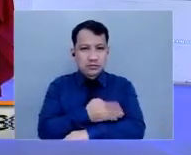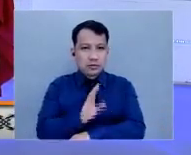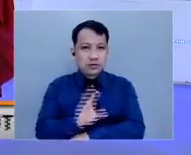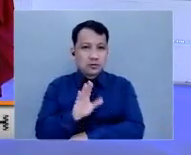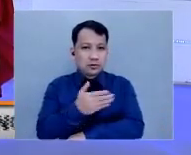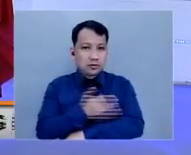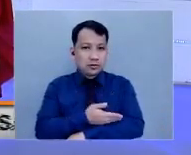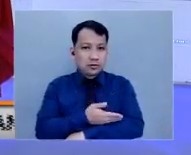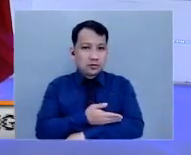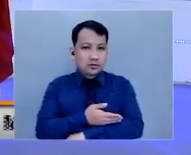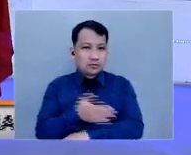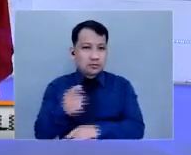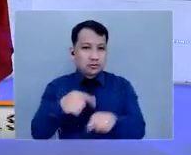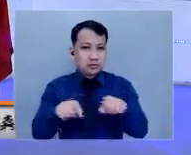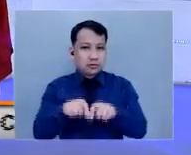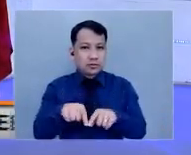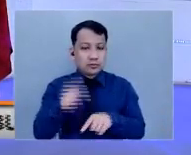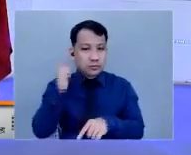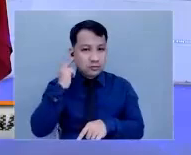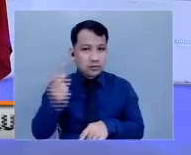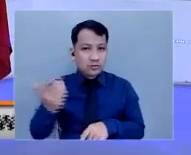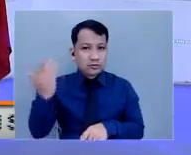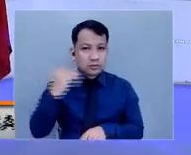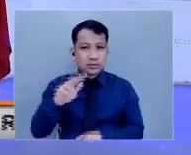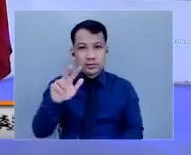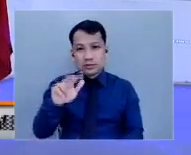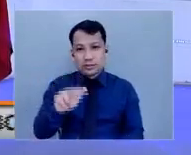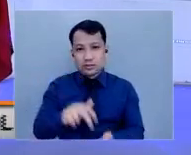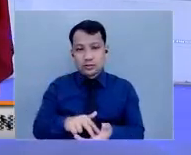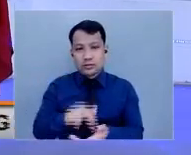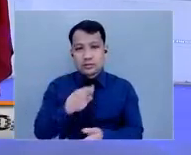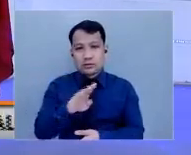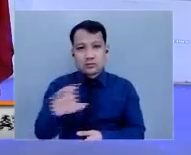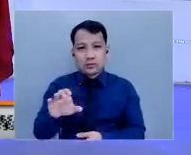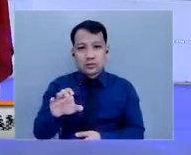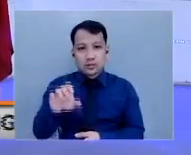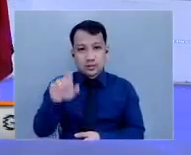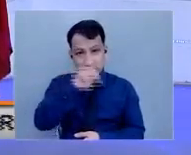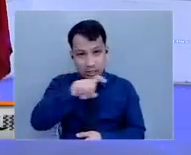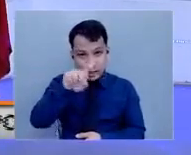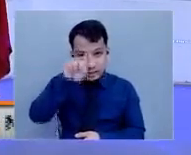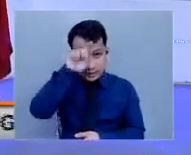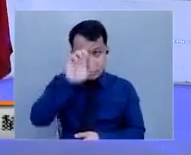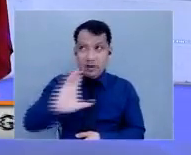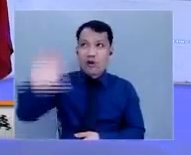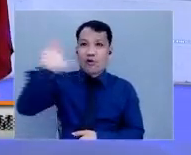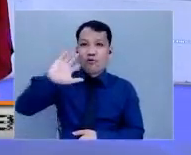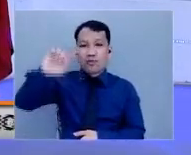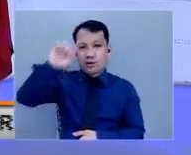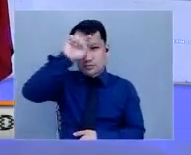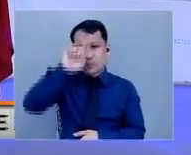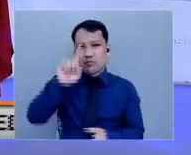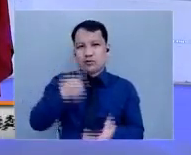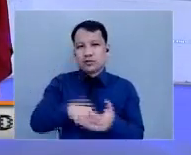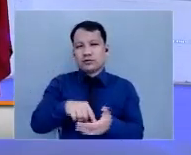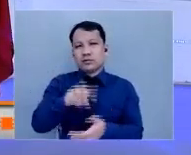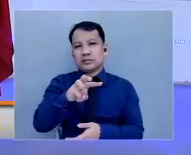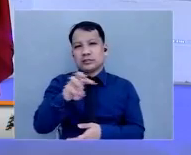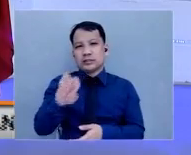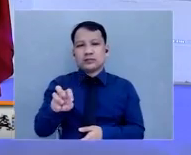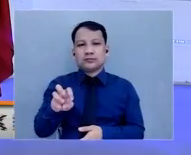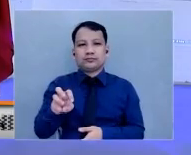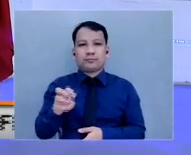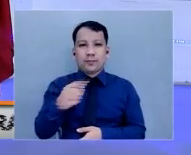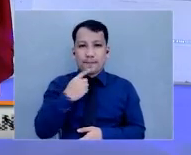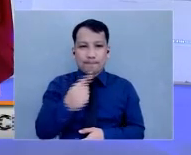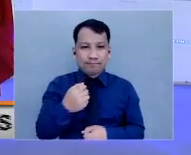may palamuti pang ginto noong 3000 BC sa mga ancient Egyptian. Around 1600 BC naman,